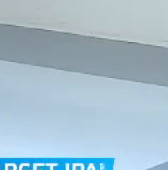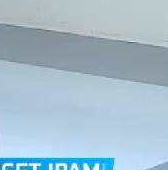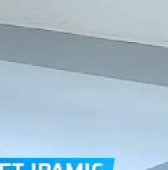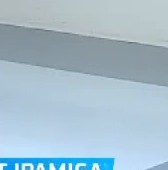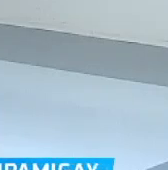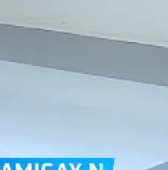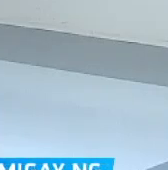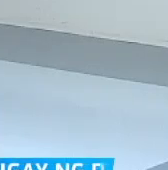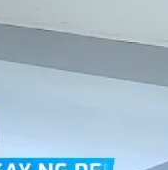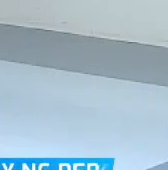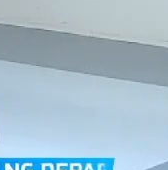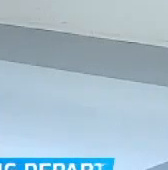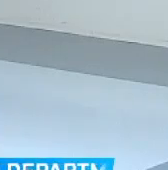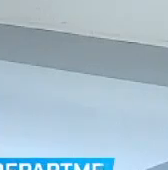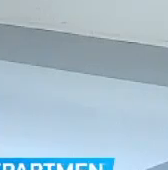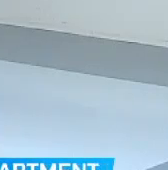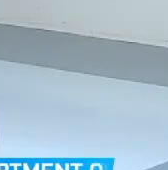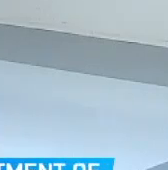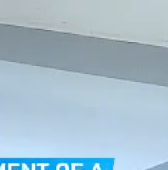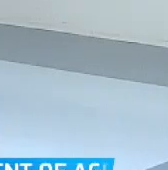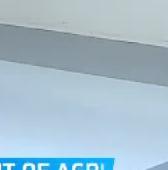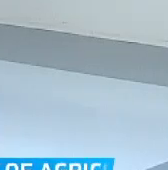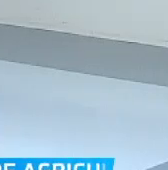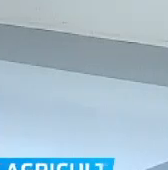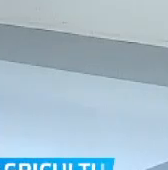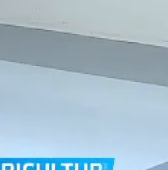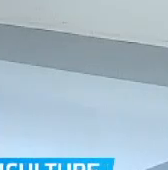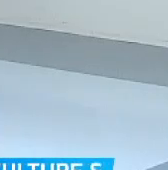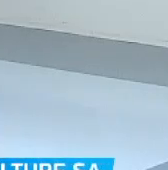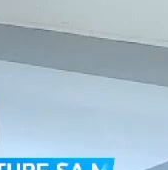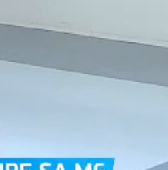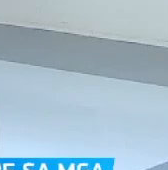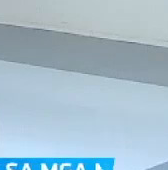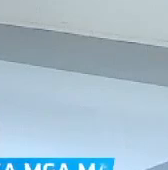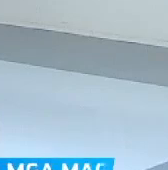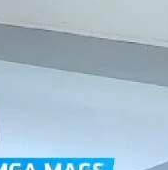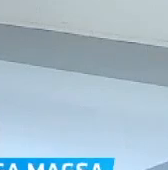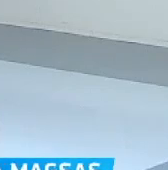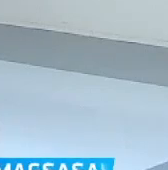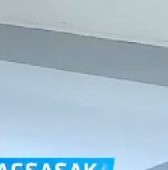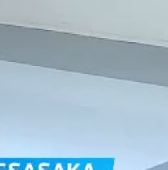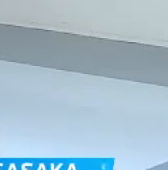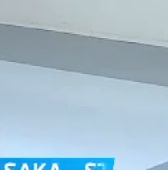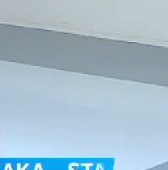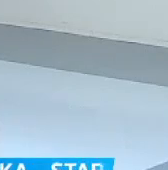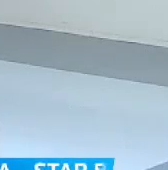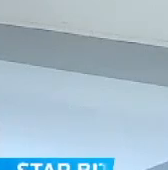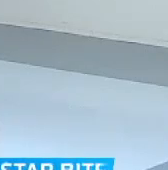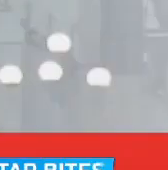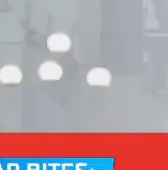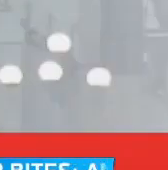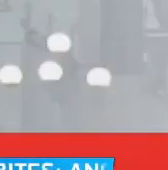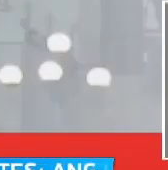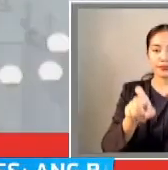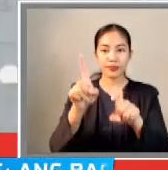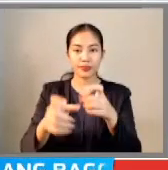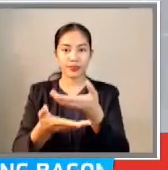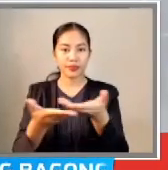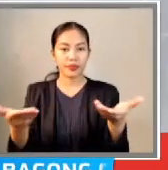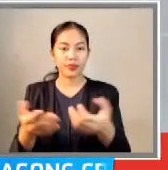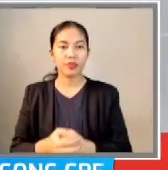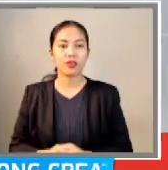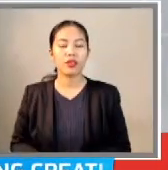roon sa Quiapo Church at sa iba pang mga aktibidad nito. Kaya tinanong po namin ang mga manonood kung ano ang